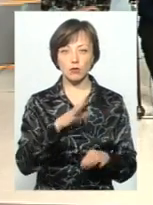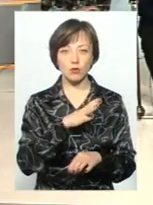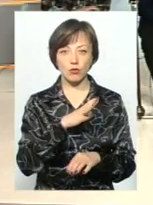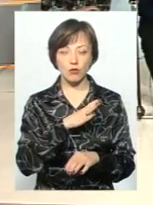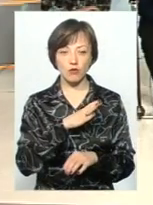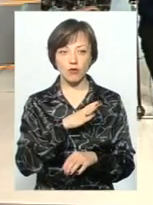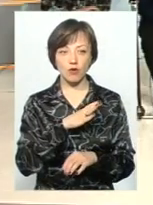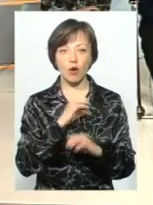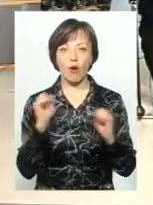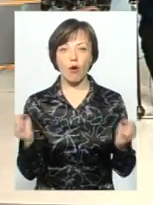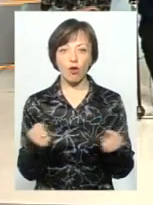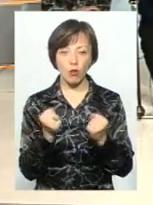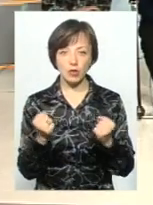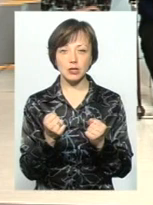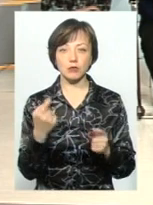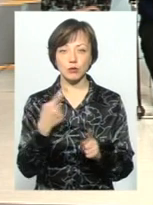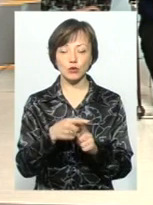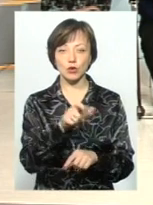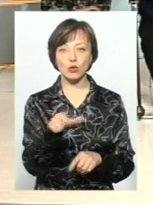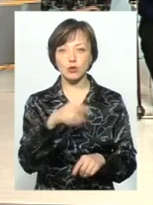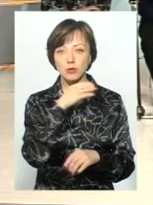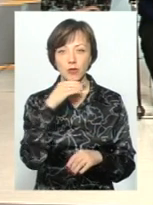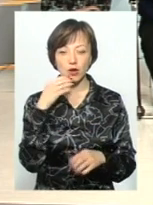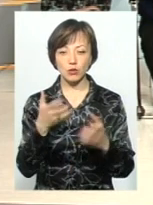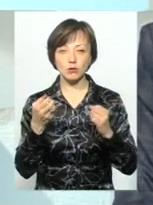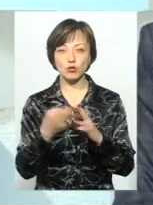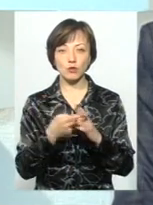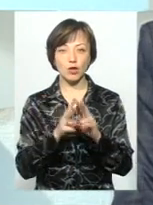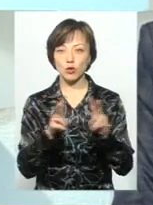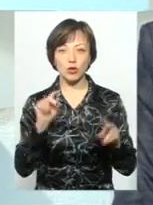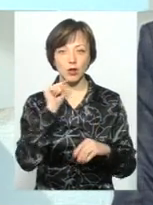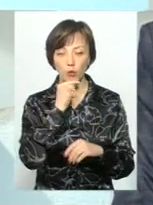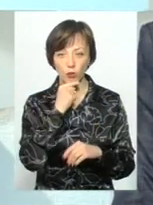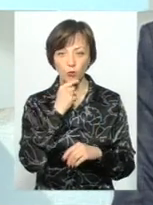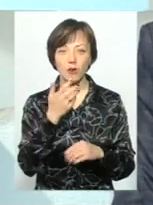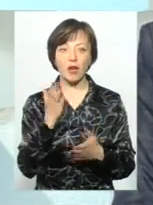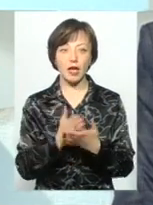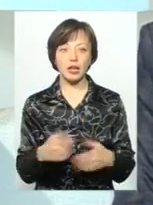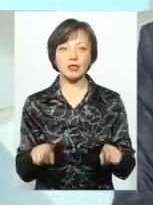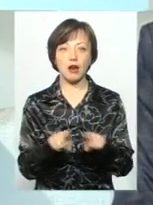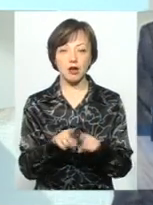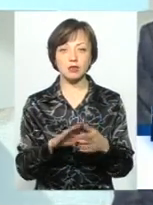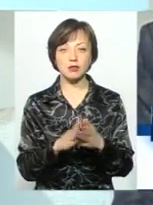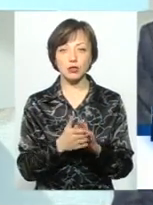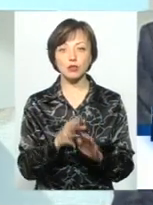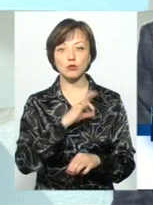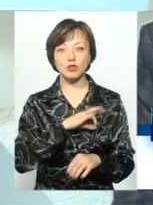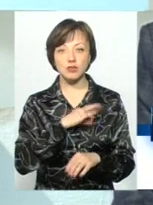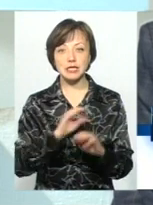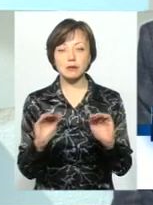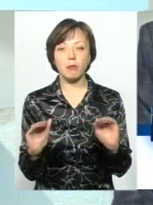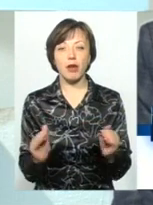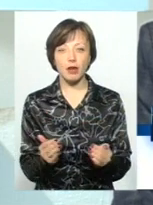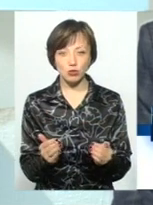характерний, перше, що він був холодний, і плюс люди багато отримували субсидій, ніхто не економив. А є така тенденція, що споживання